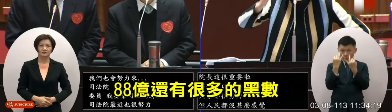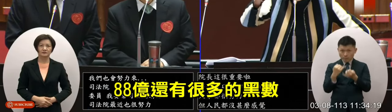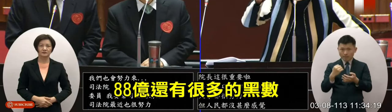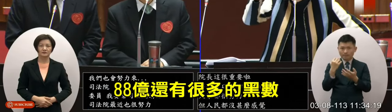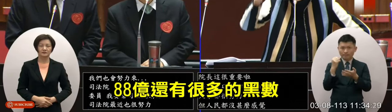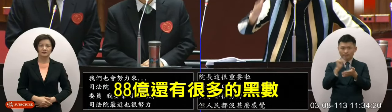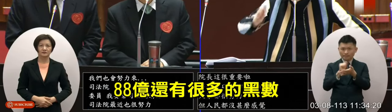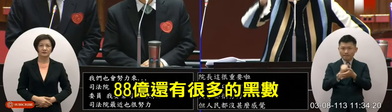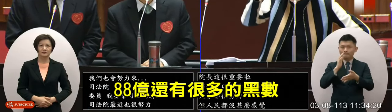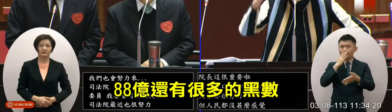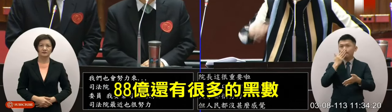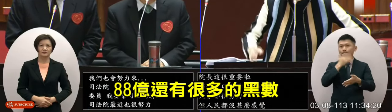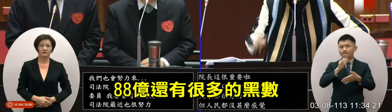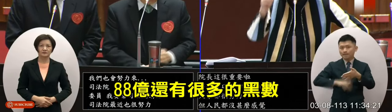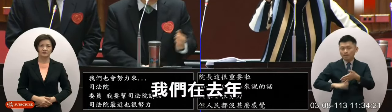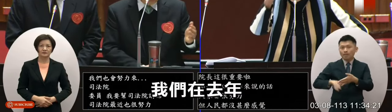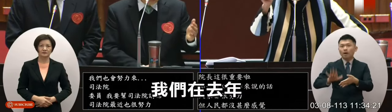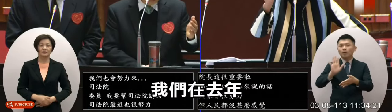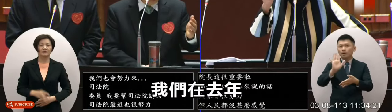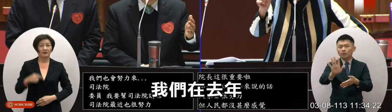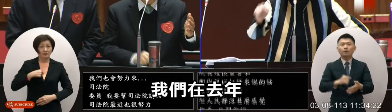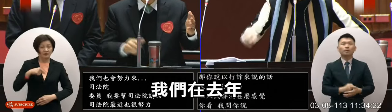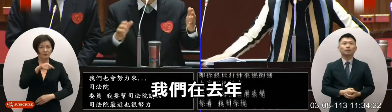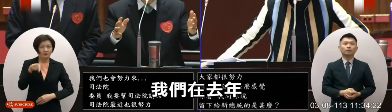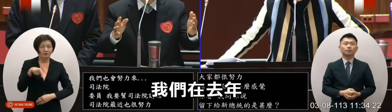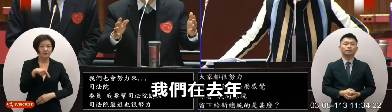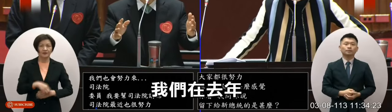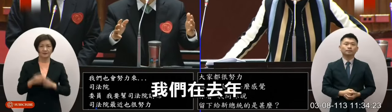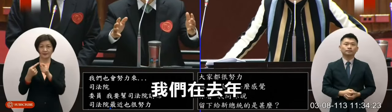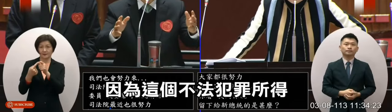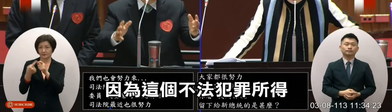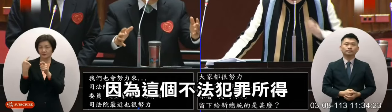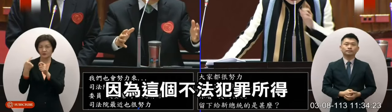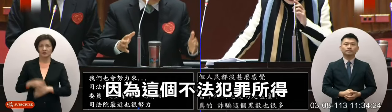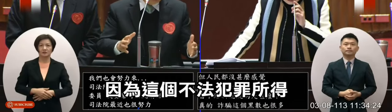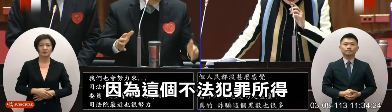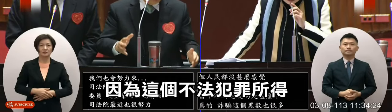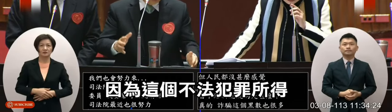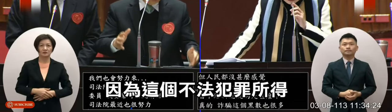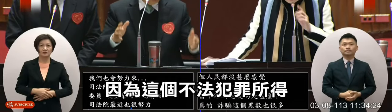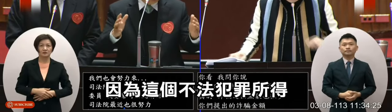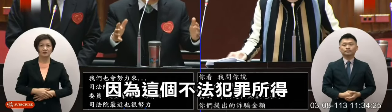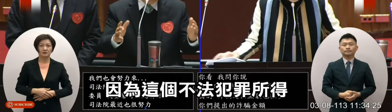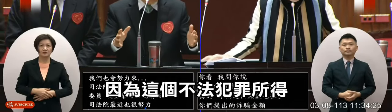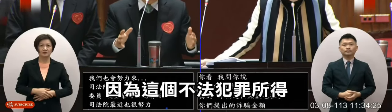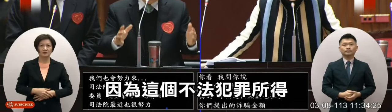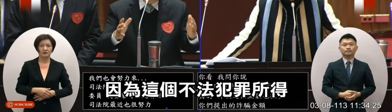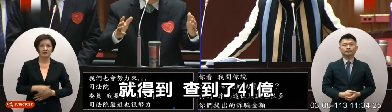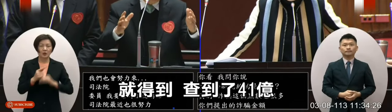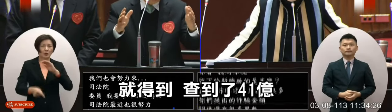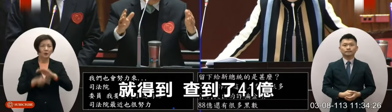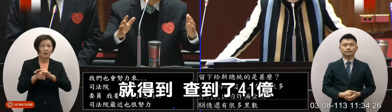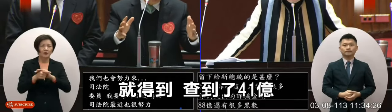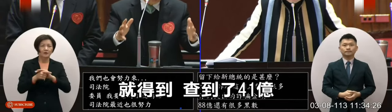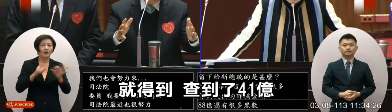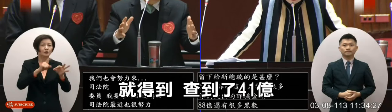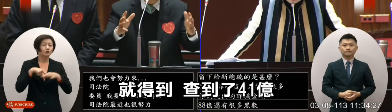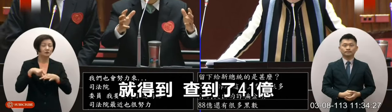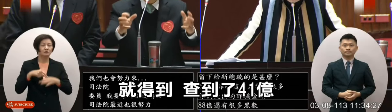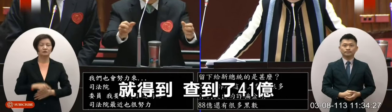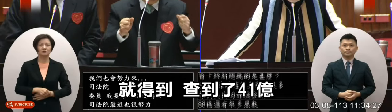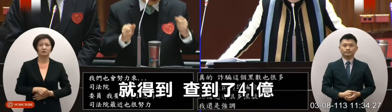金额88亿，还有很多的黑数。 我们在去年哈、哦，因为这一个不法犯罪所得就得